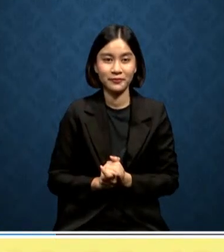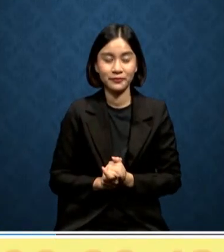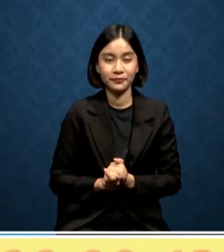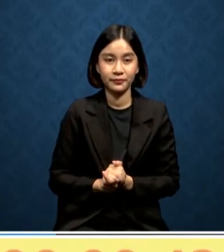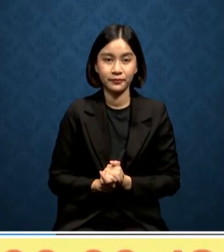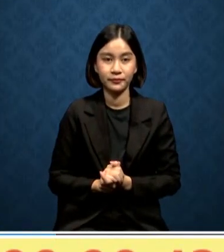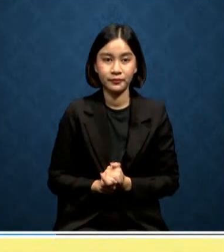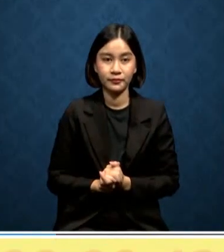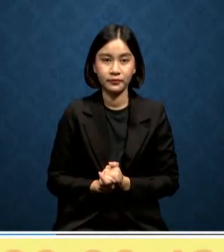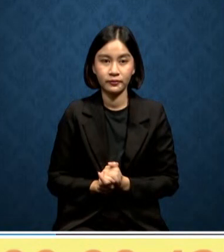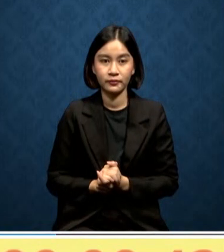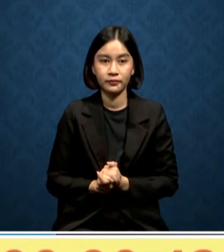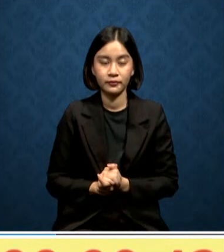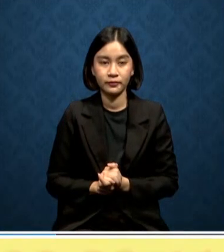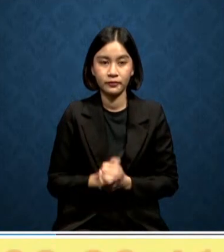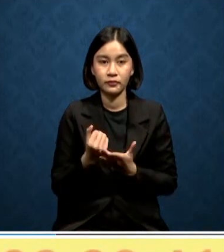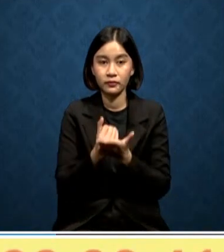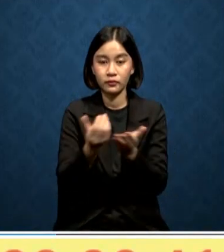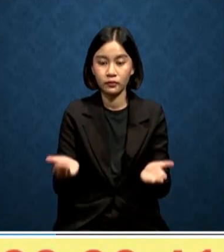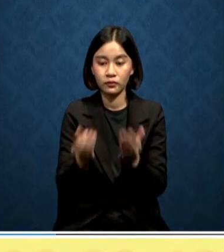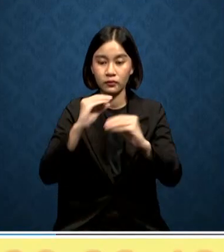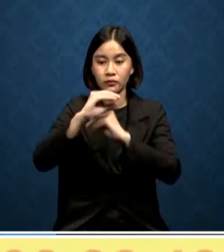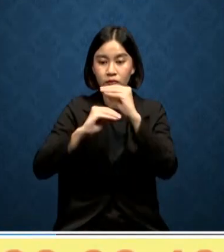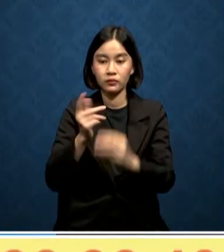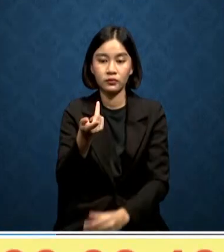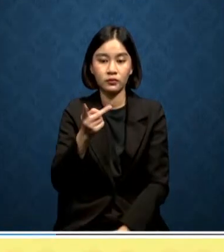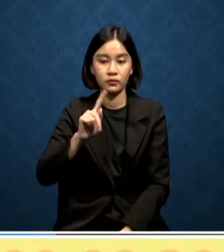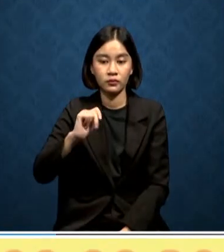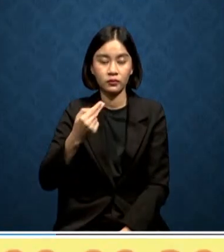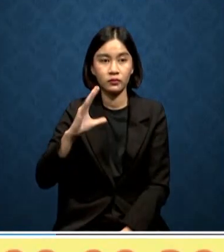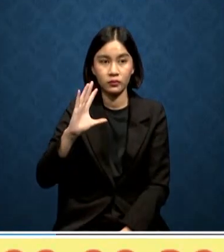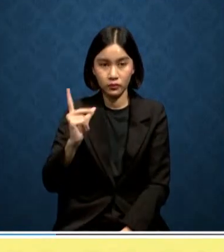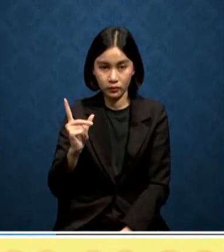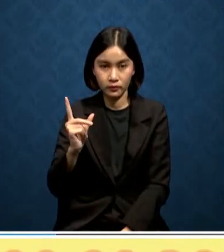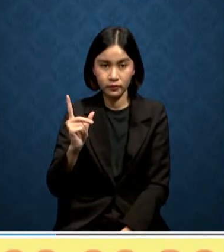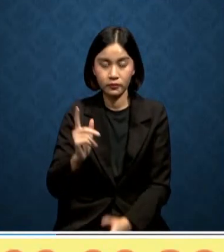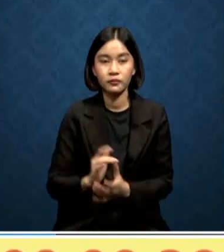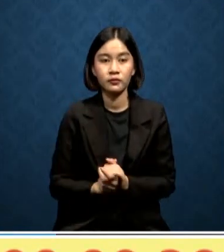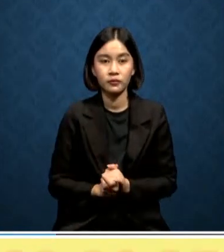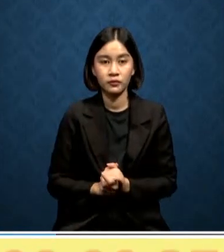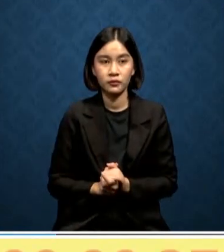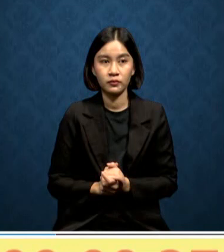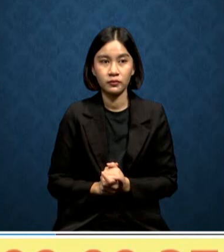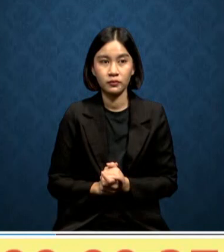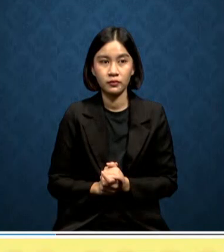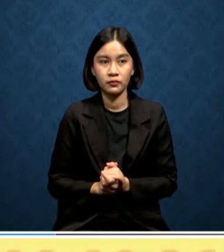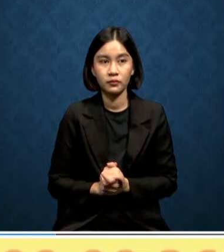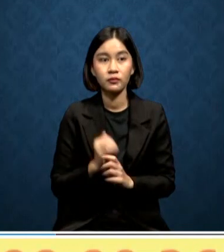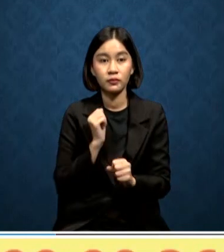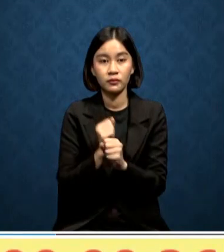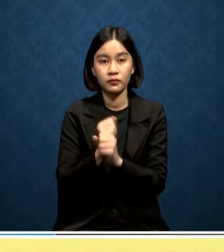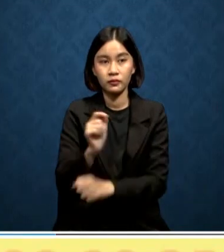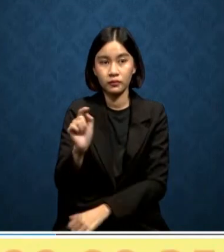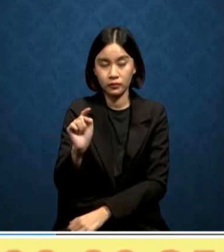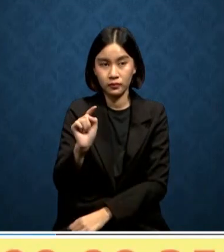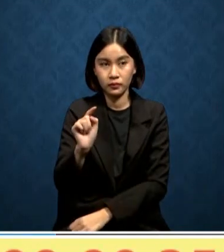งานด้านการสนับสนุนโครงการคทช.ก็เป็นอีกงานด้านหนึ่ง